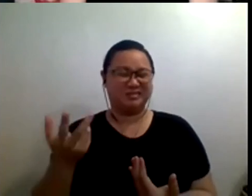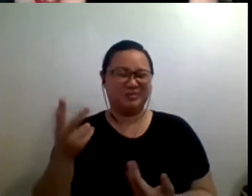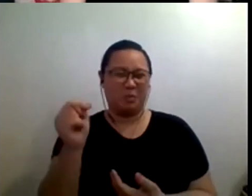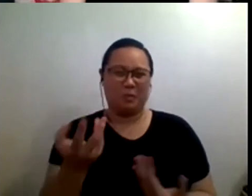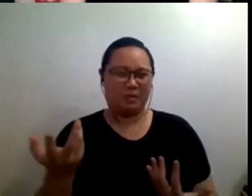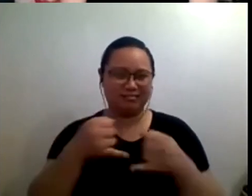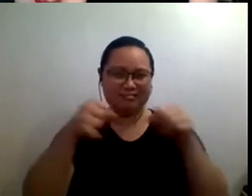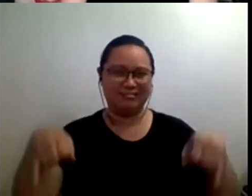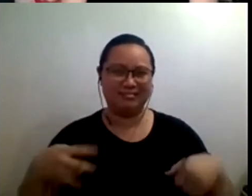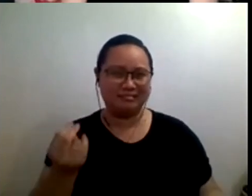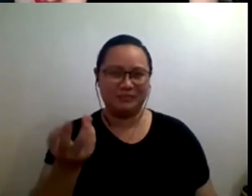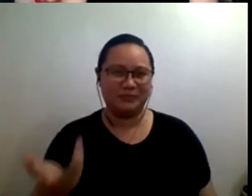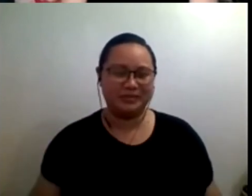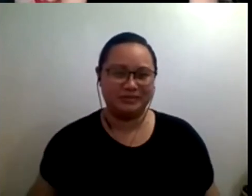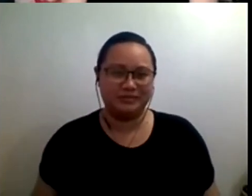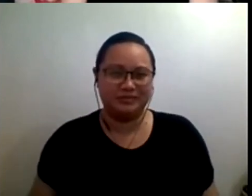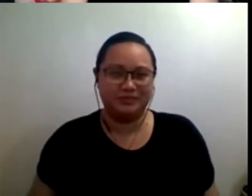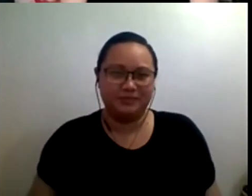para sa inyo.